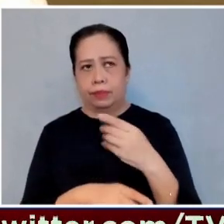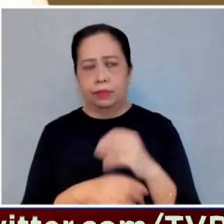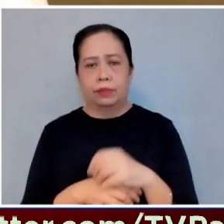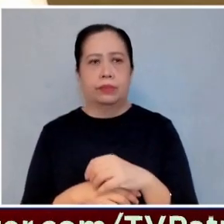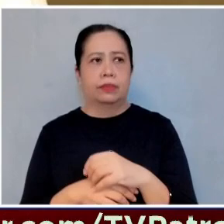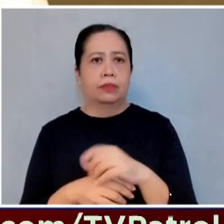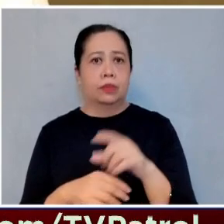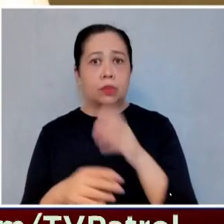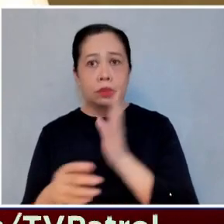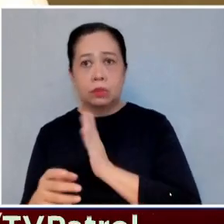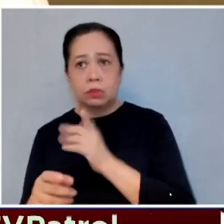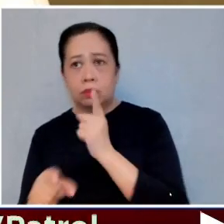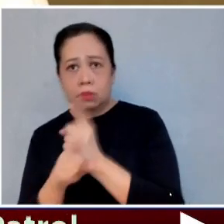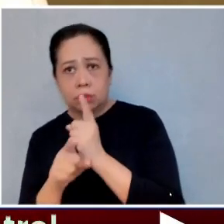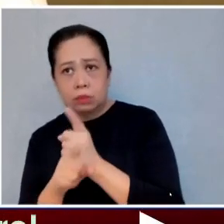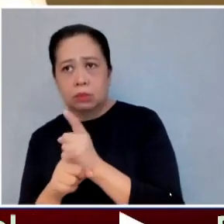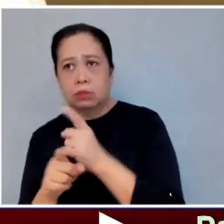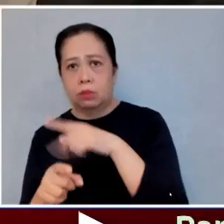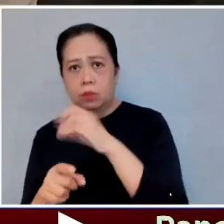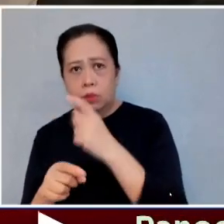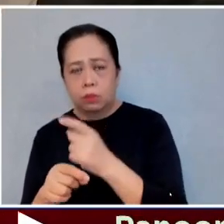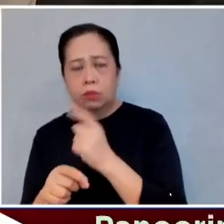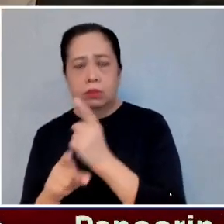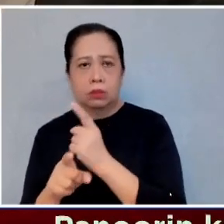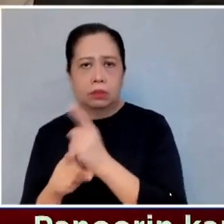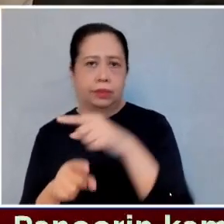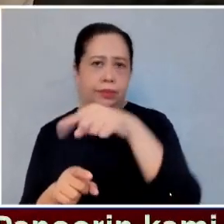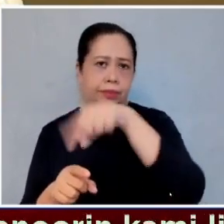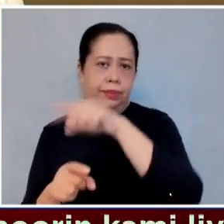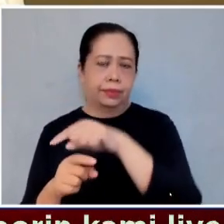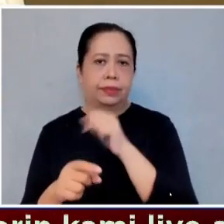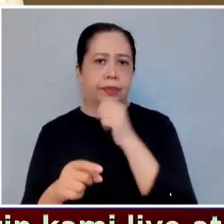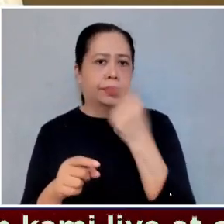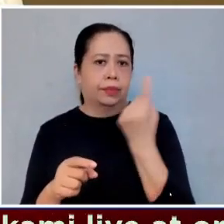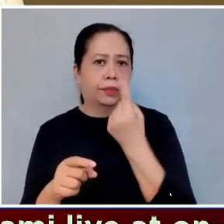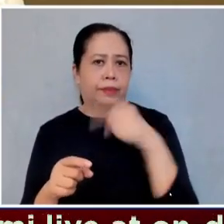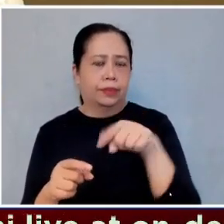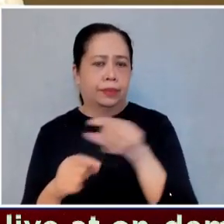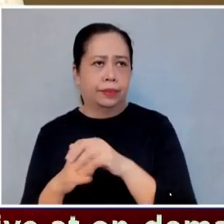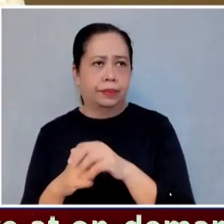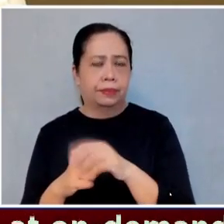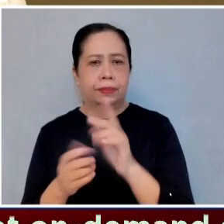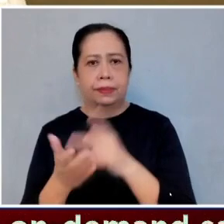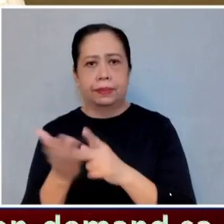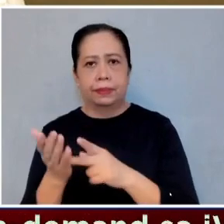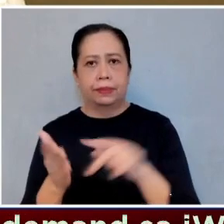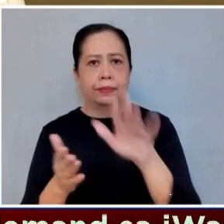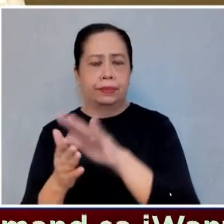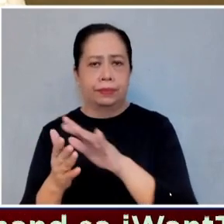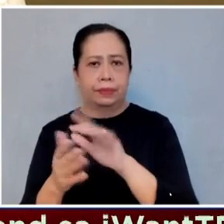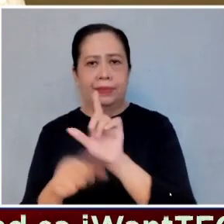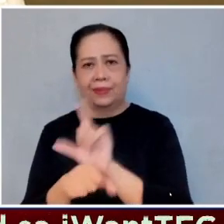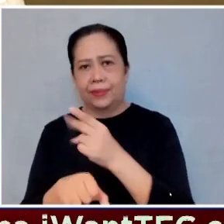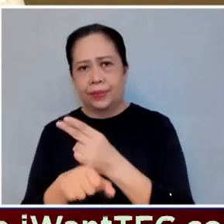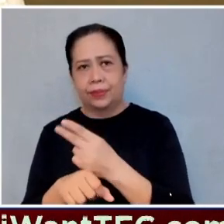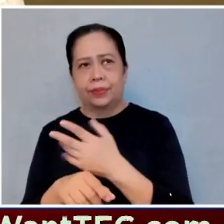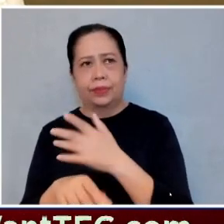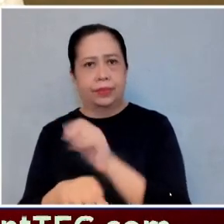legitimate POGOs and their service providers. Hindi lang yung aspeto ng kanilang livelihood, pero yung